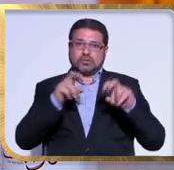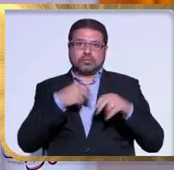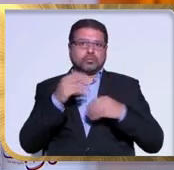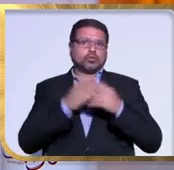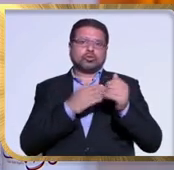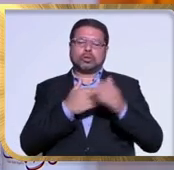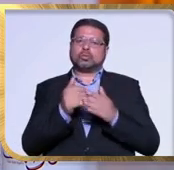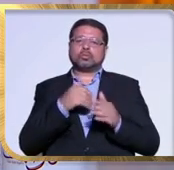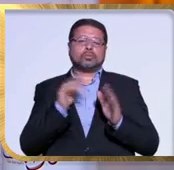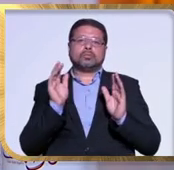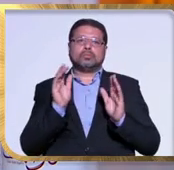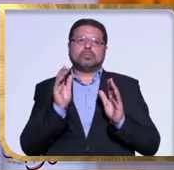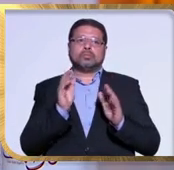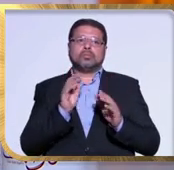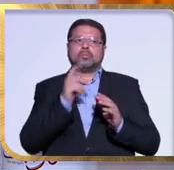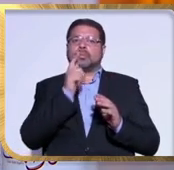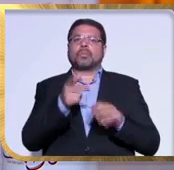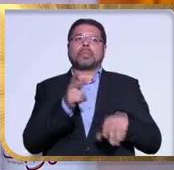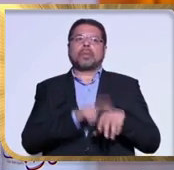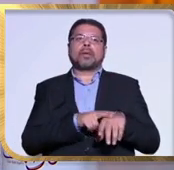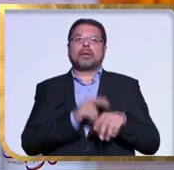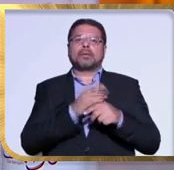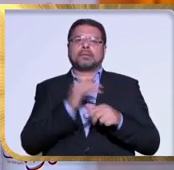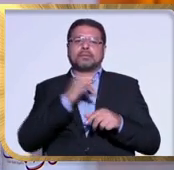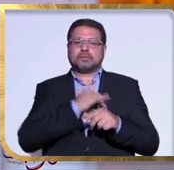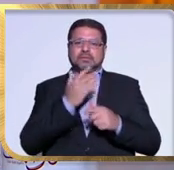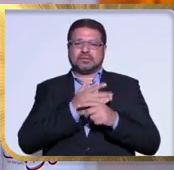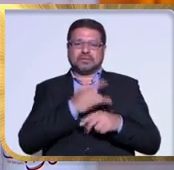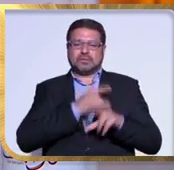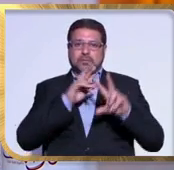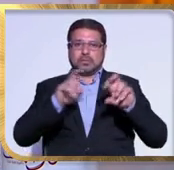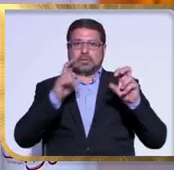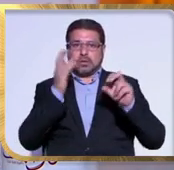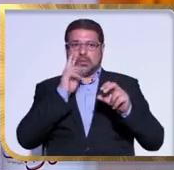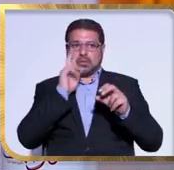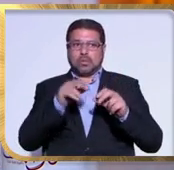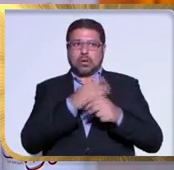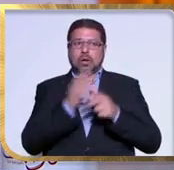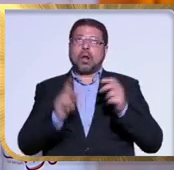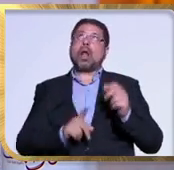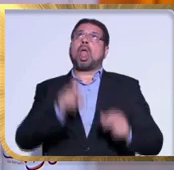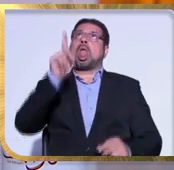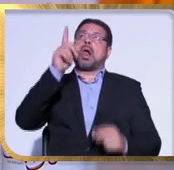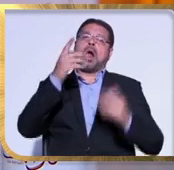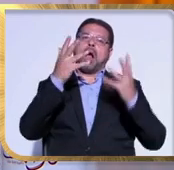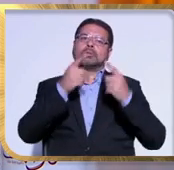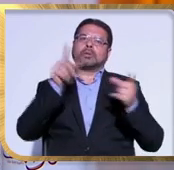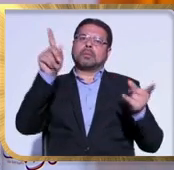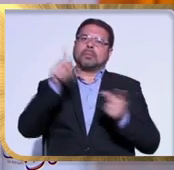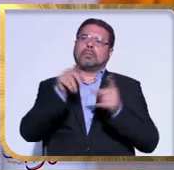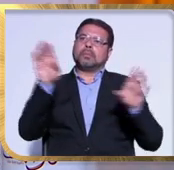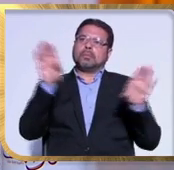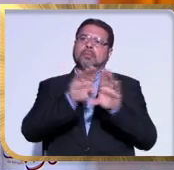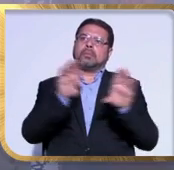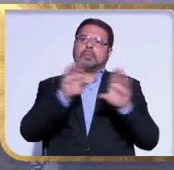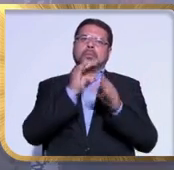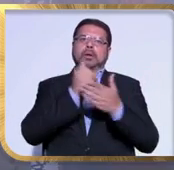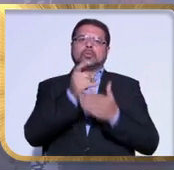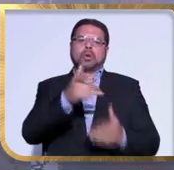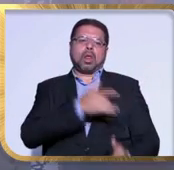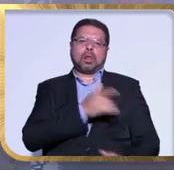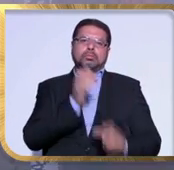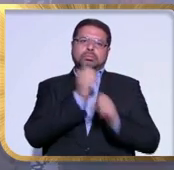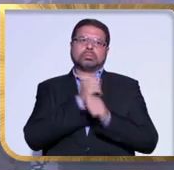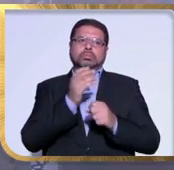الضمائر شو راح الايه ليس لنا من سريرته شيء الله يحاسبه في سريرته